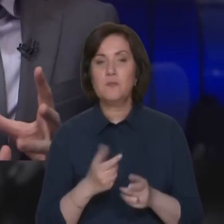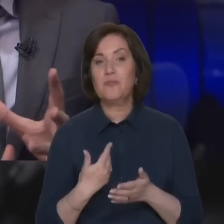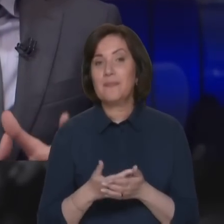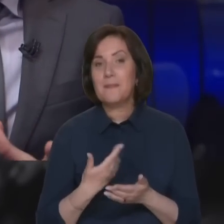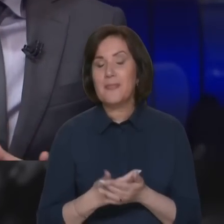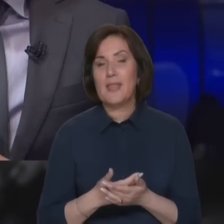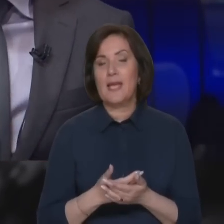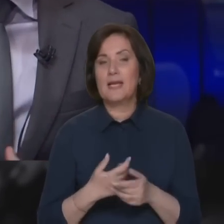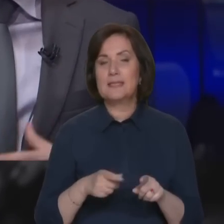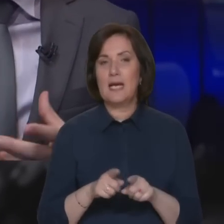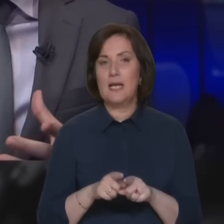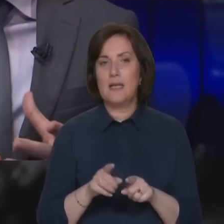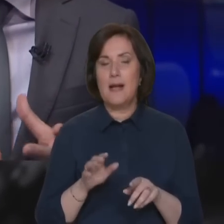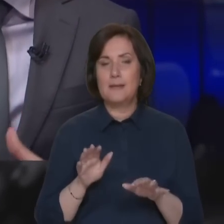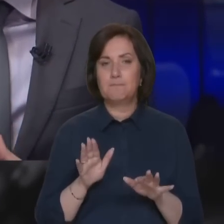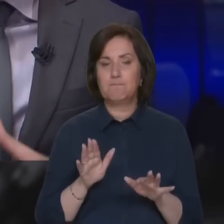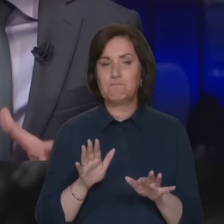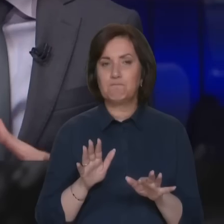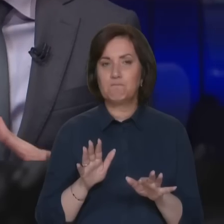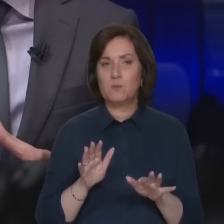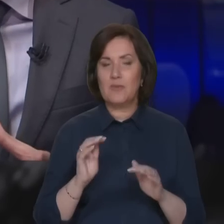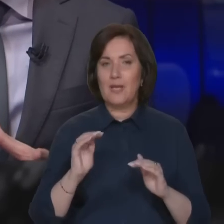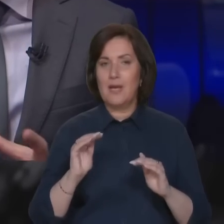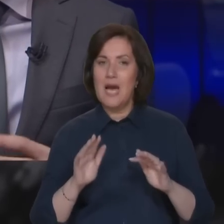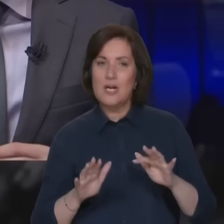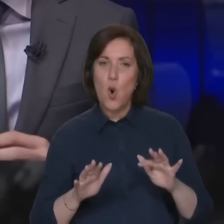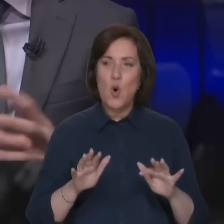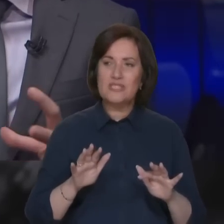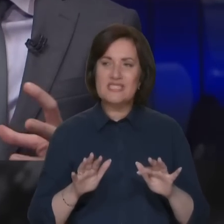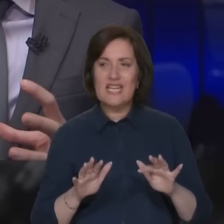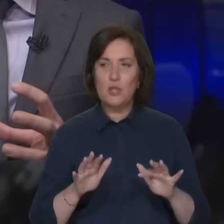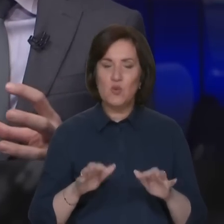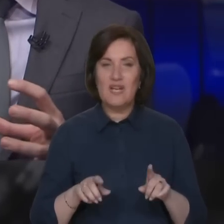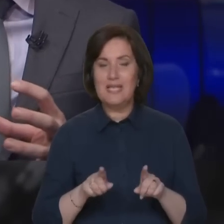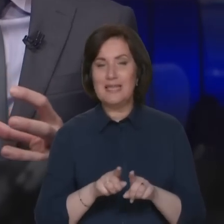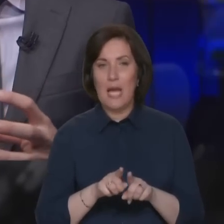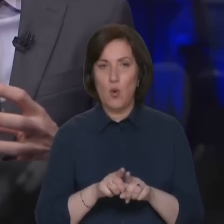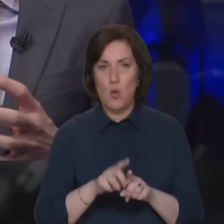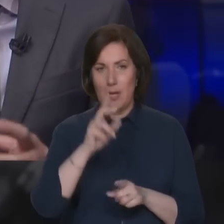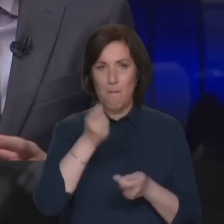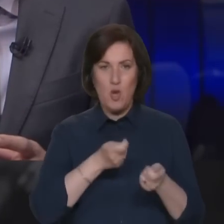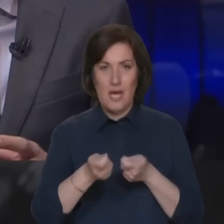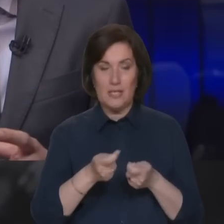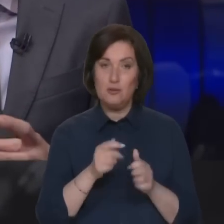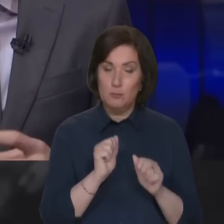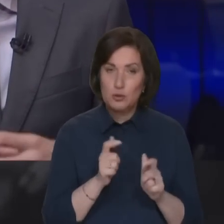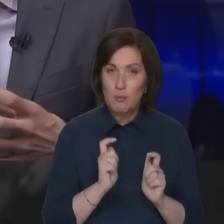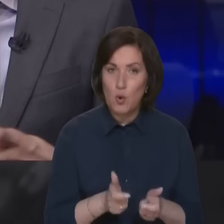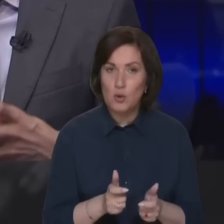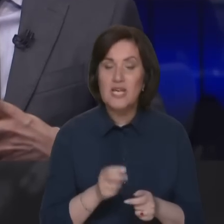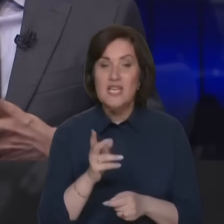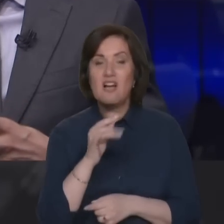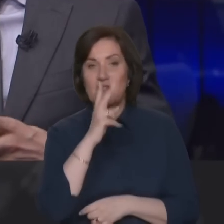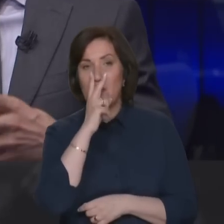нібито йде таке розхитування самої монархії, як так, системи. От чи можете ви погодитись, і як